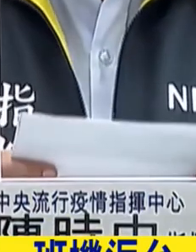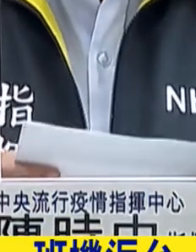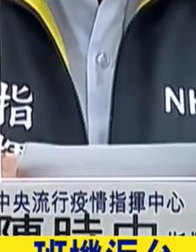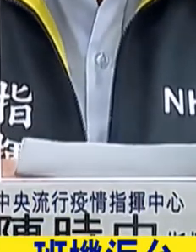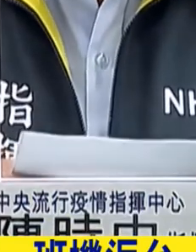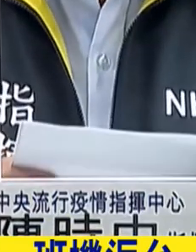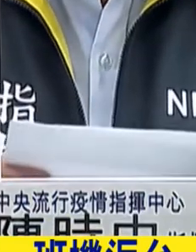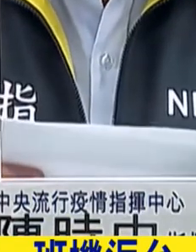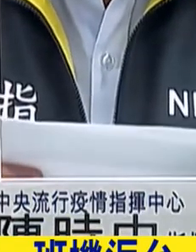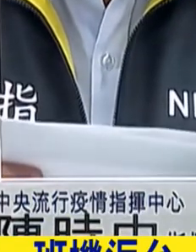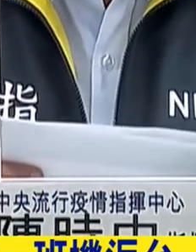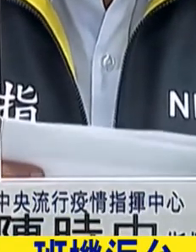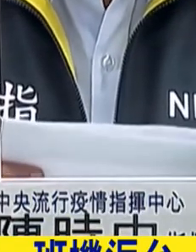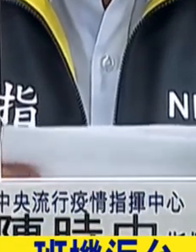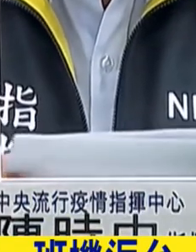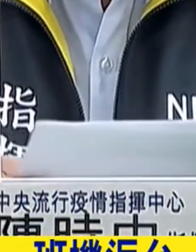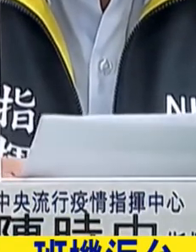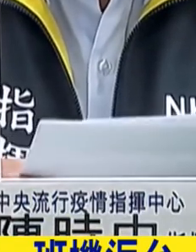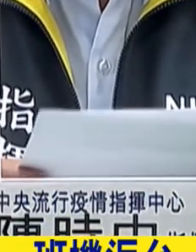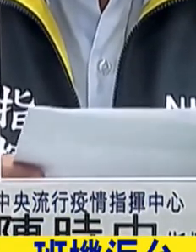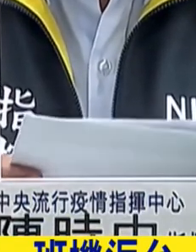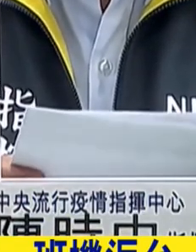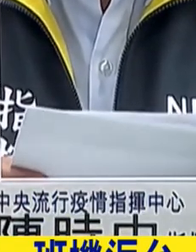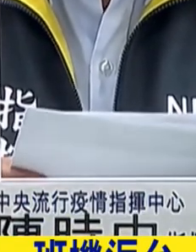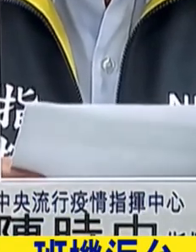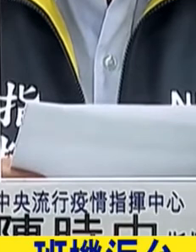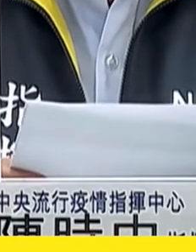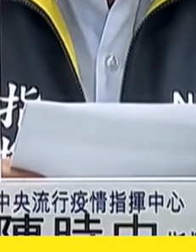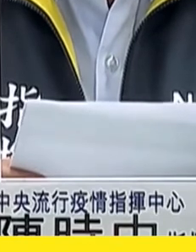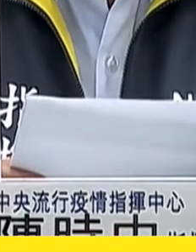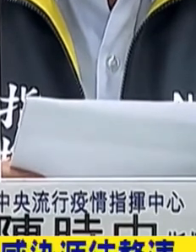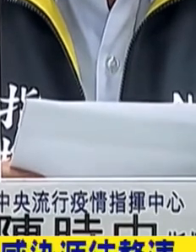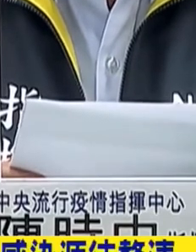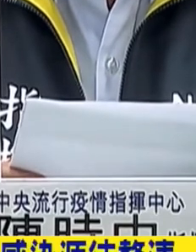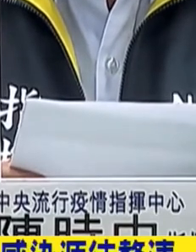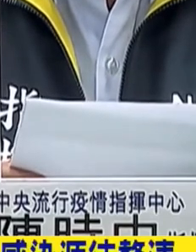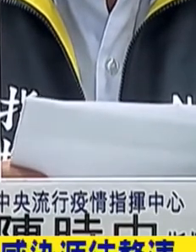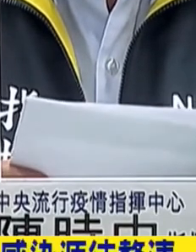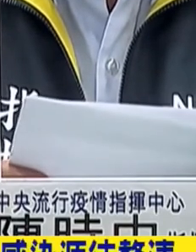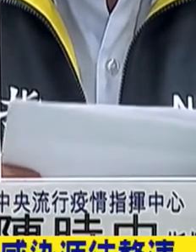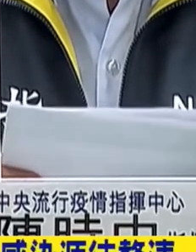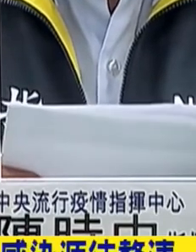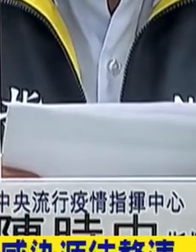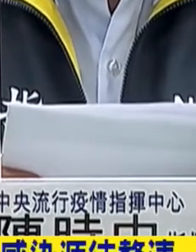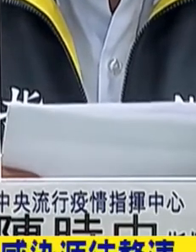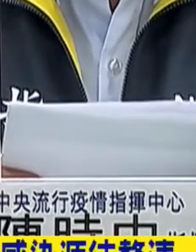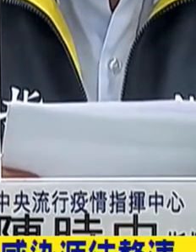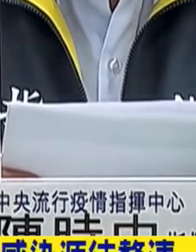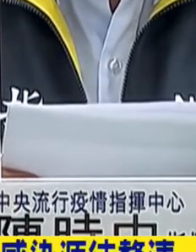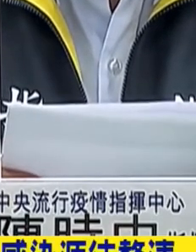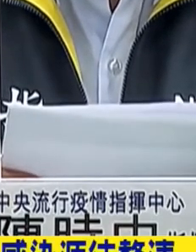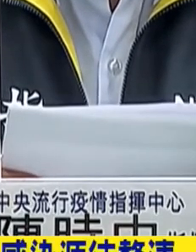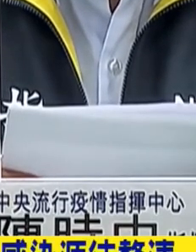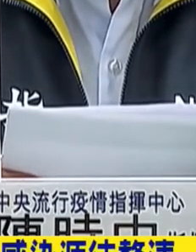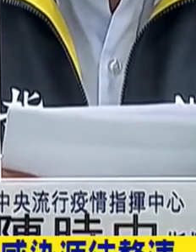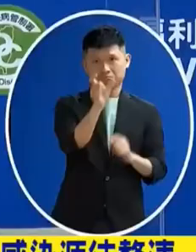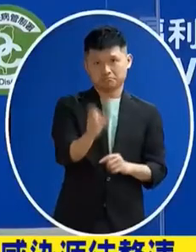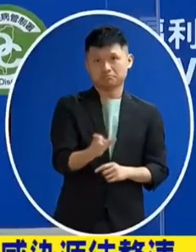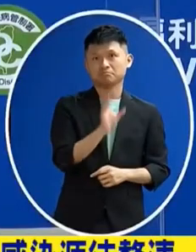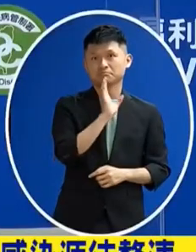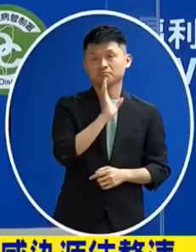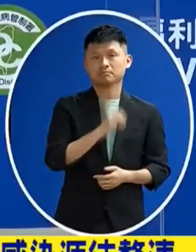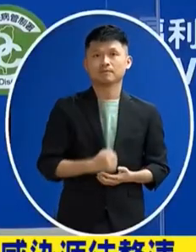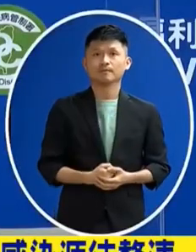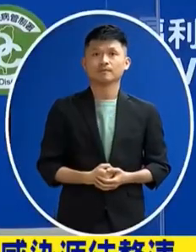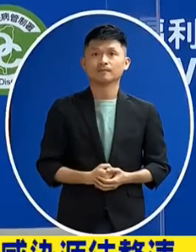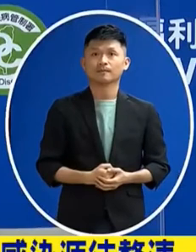那另外我们新增了7例的本土的案例哈，那1例为1187的哈接触者哈，1187的接触